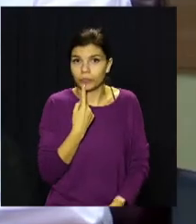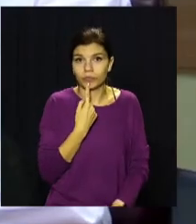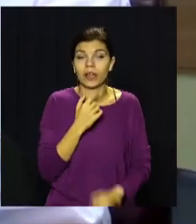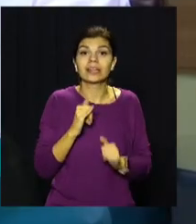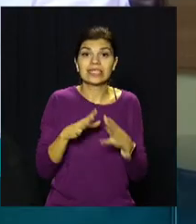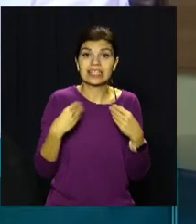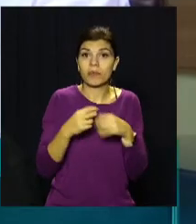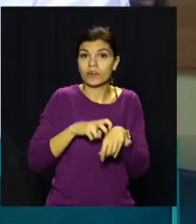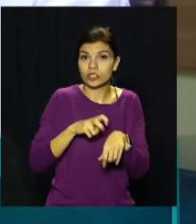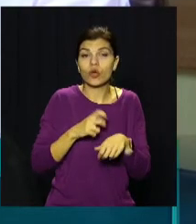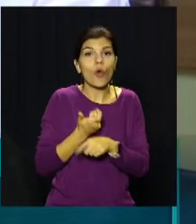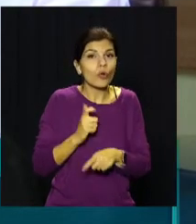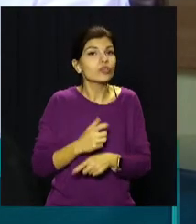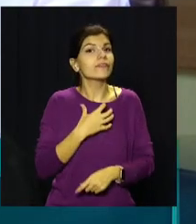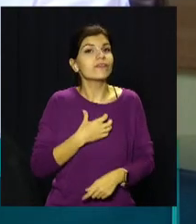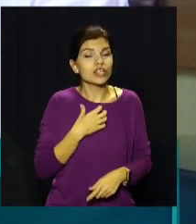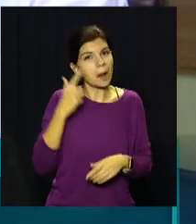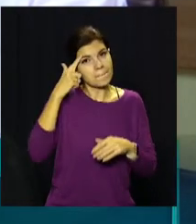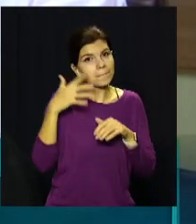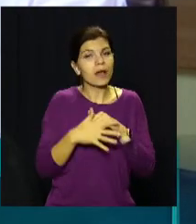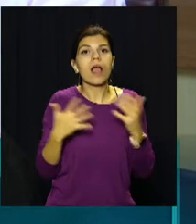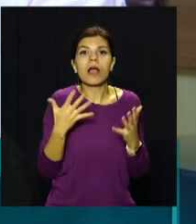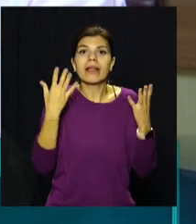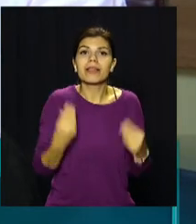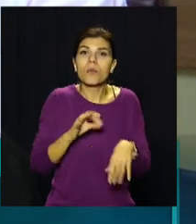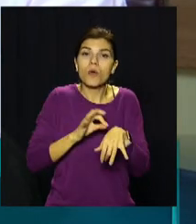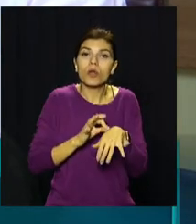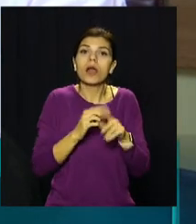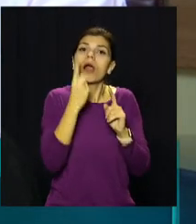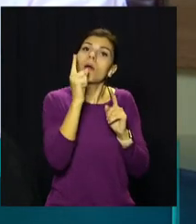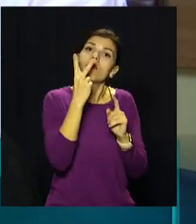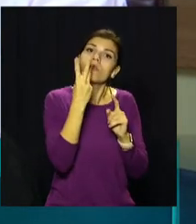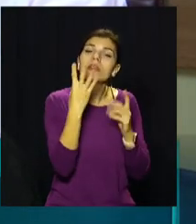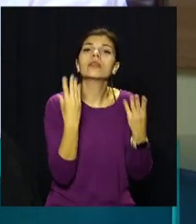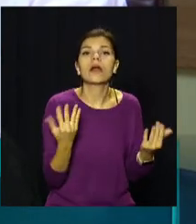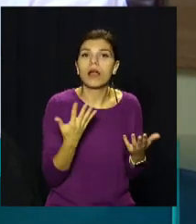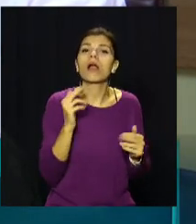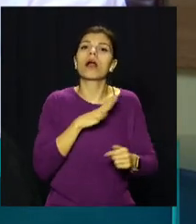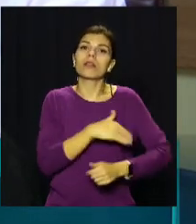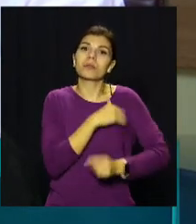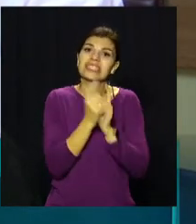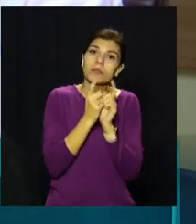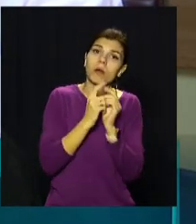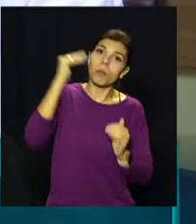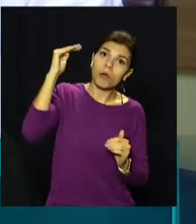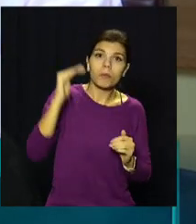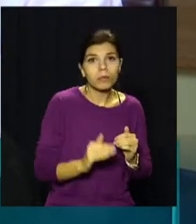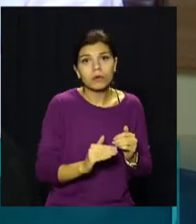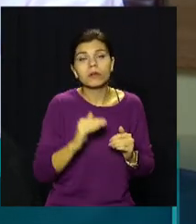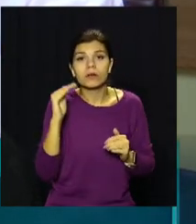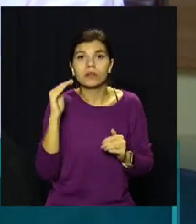сімейного врача дуже важливо розуміти, який це день болезні, як болезнь протікає, як мінялась температура, підіймалась ли